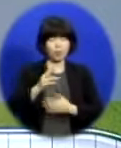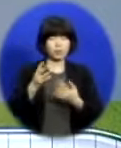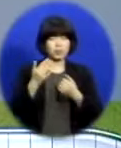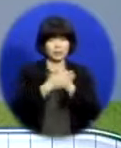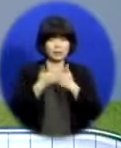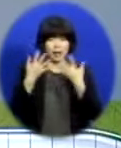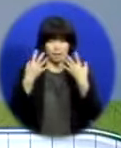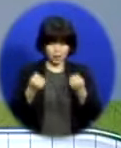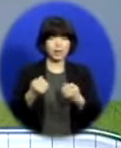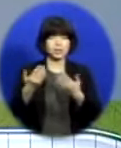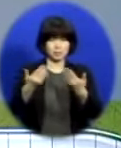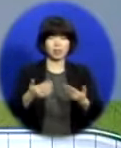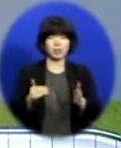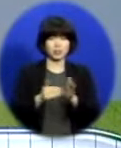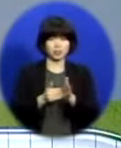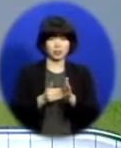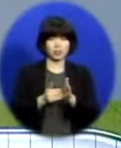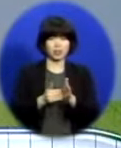많이